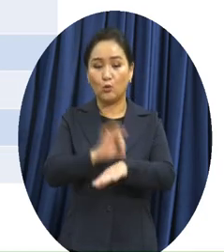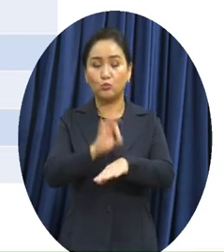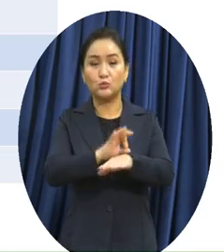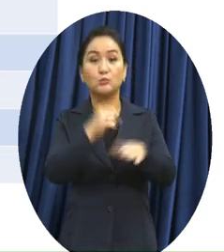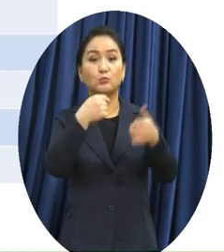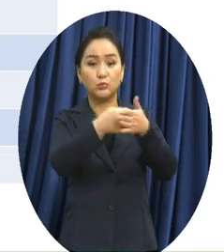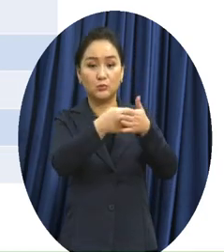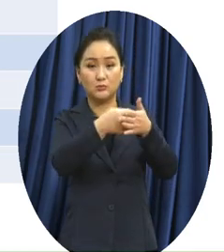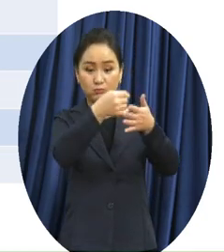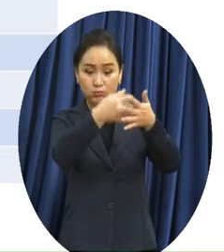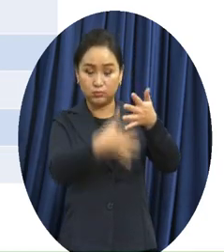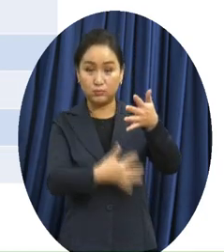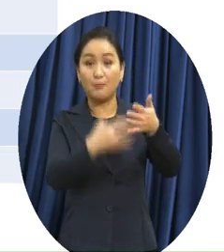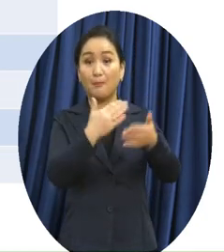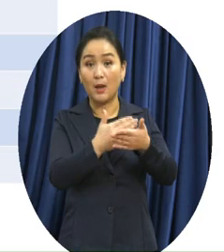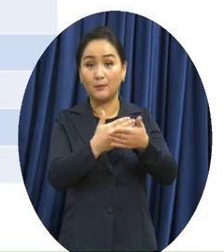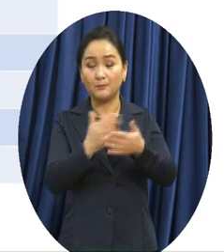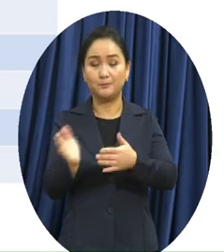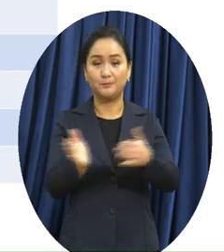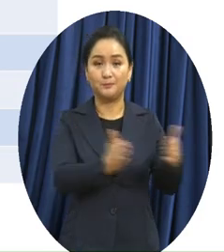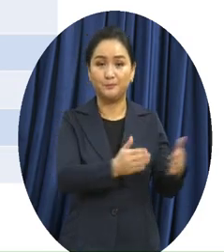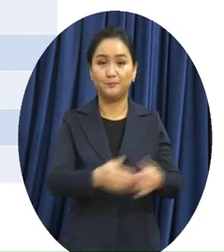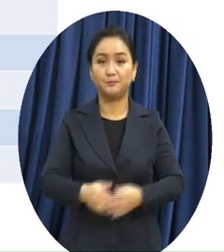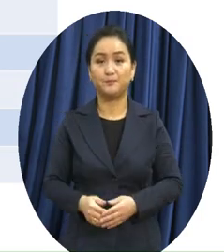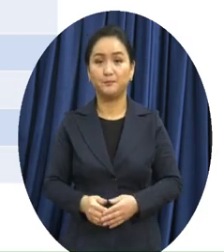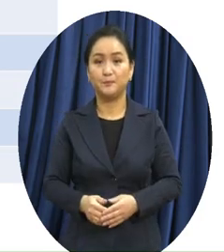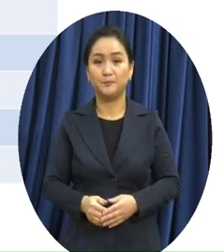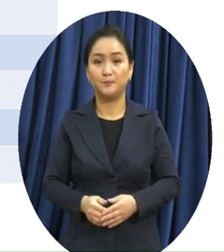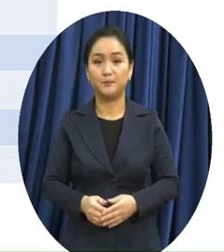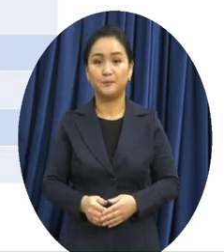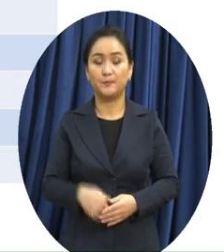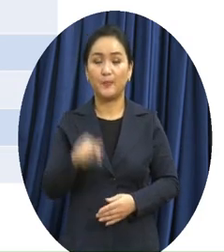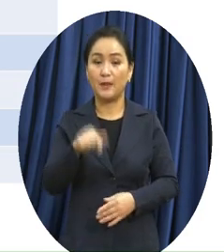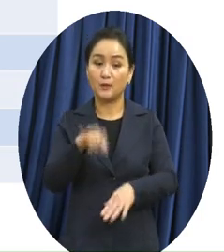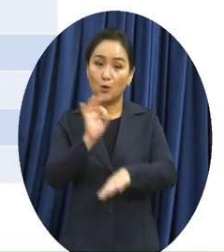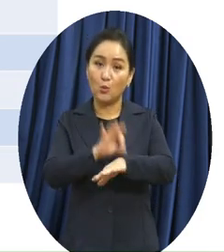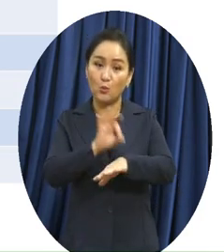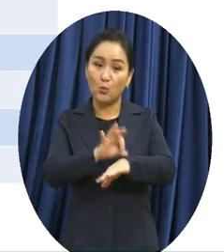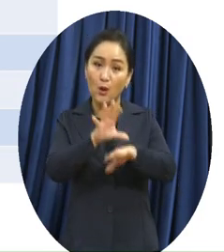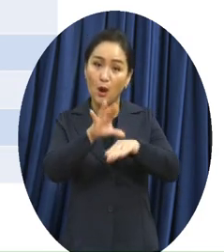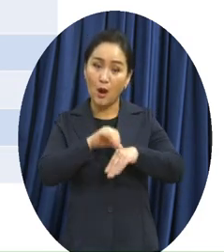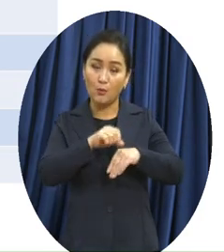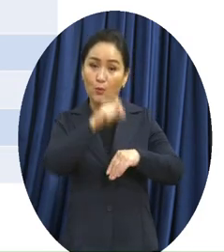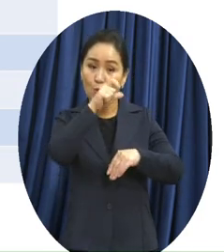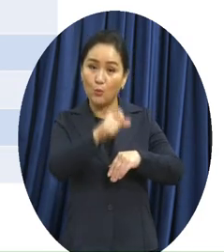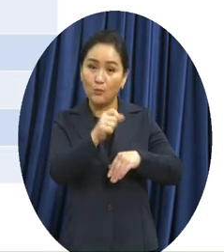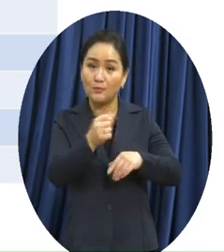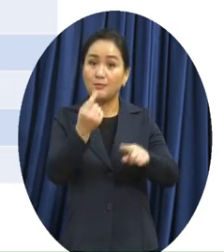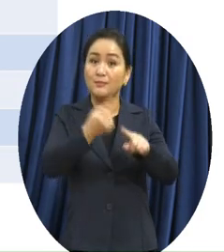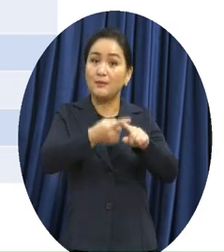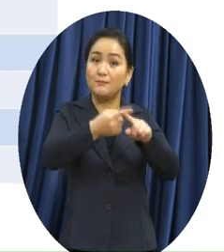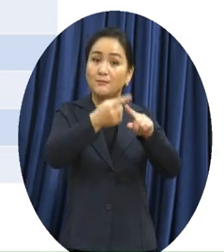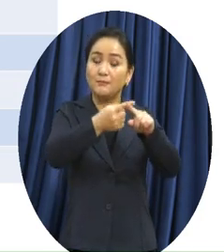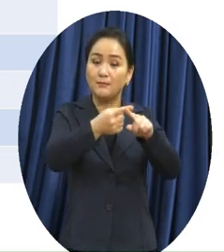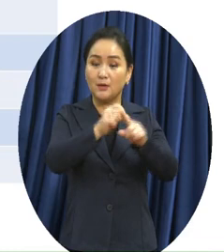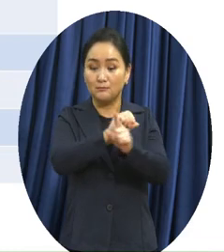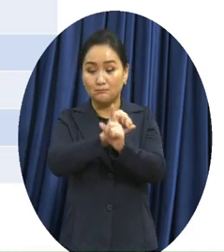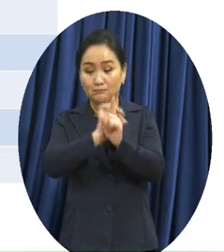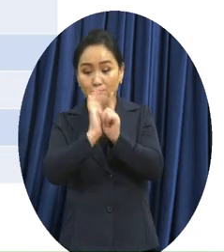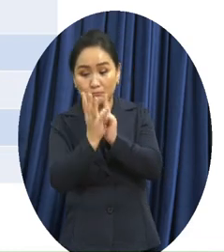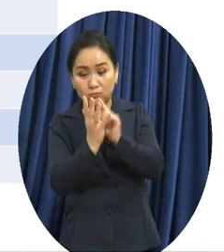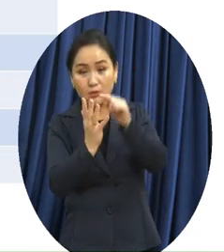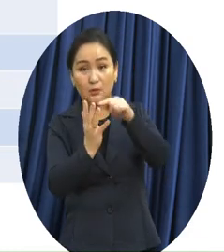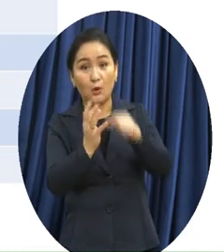тохиолдлууд бол бүртгэгдсэн байна. За энэ батлагдсан тохиолдлууд нэмэгдэж ойрын хавдлуудын